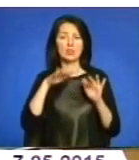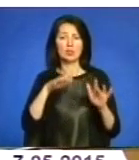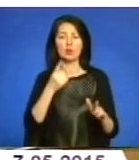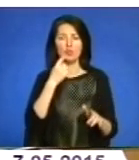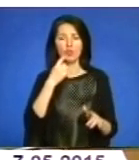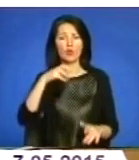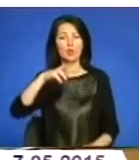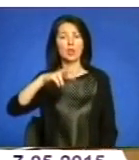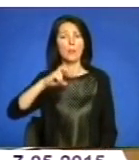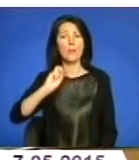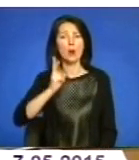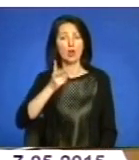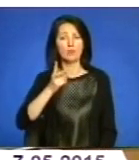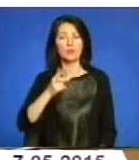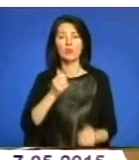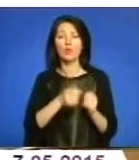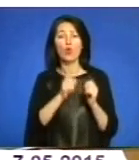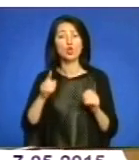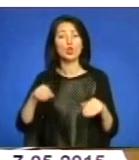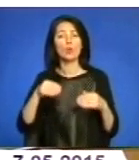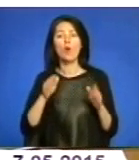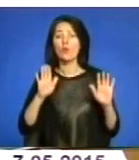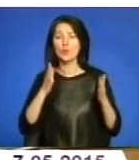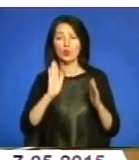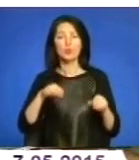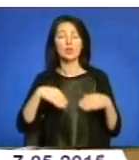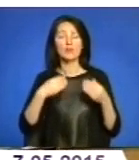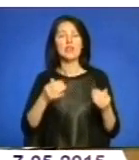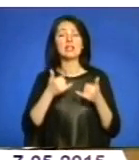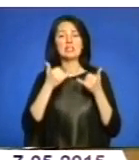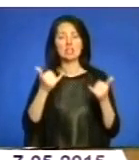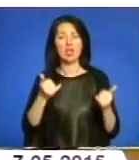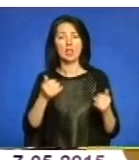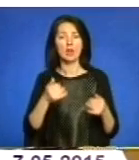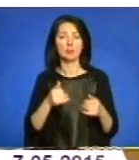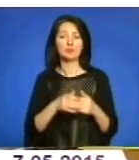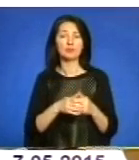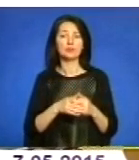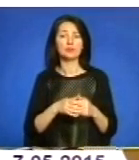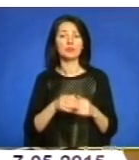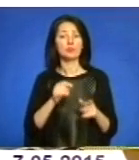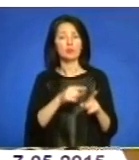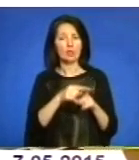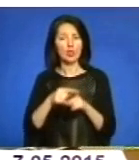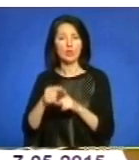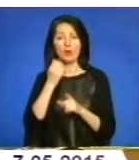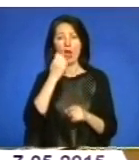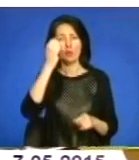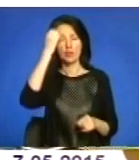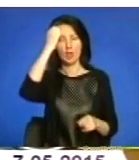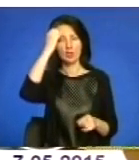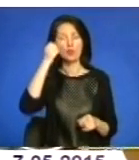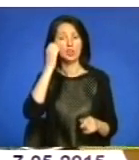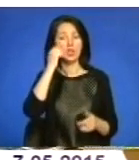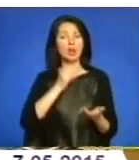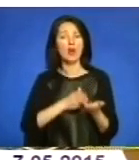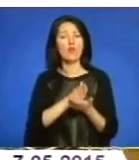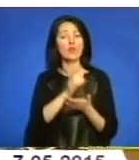випадку буде віддана шана, повага і слова вдячності